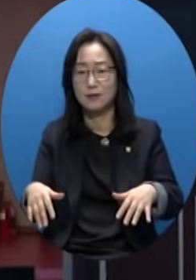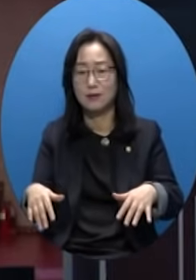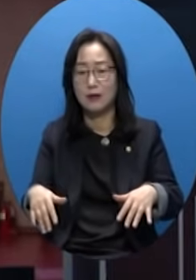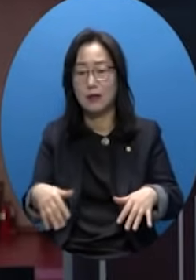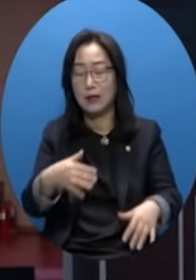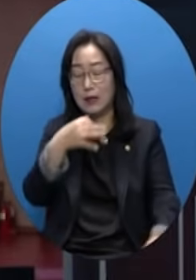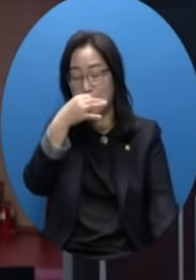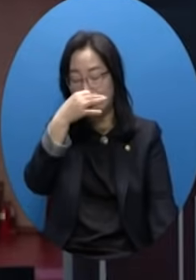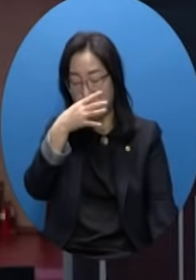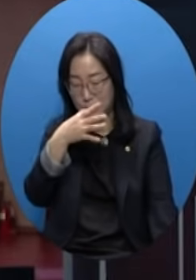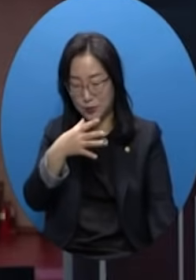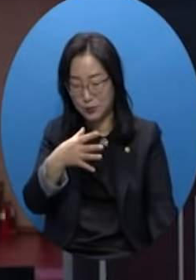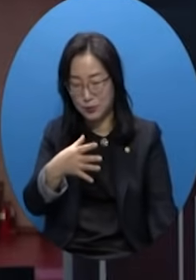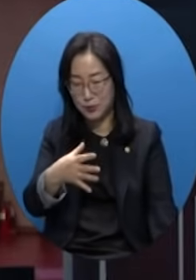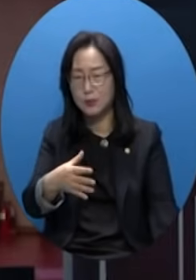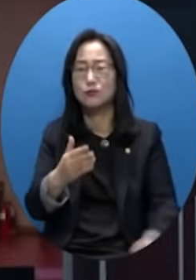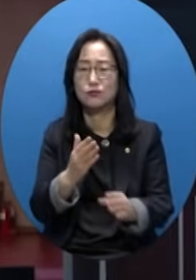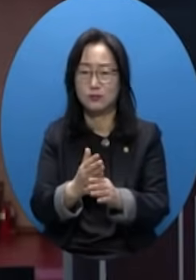지쳐가고 있습니다